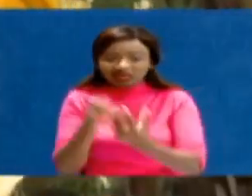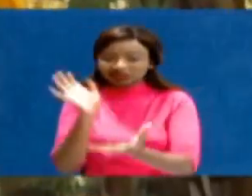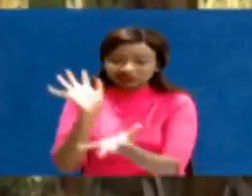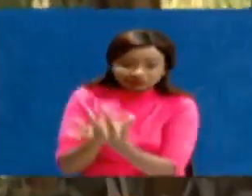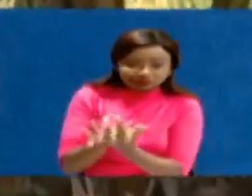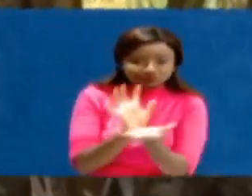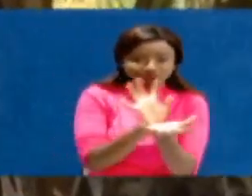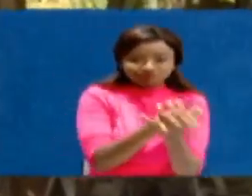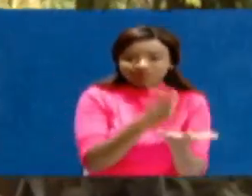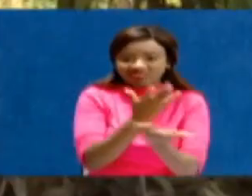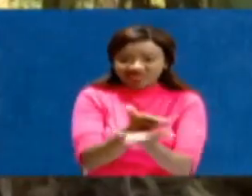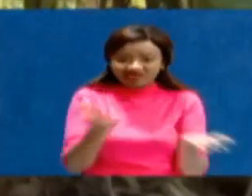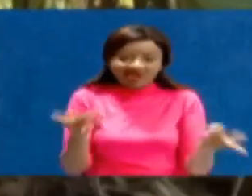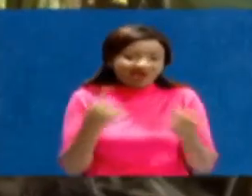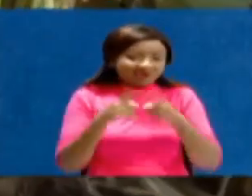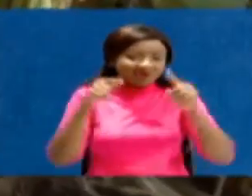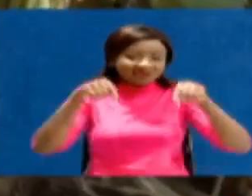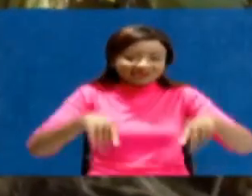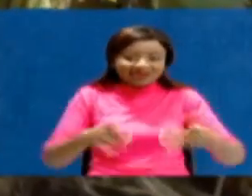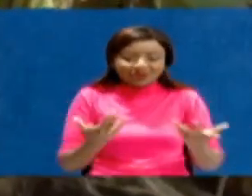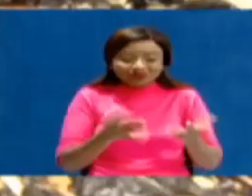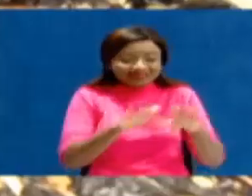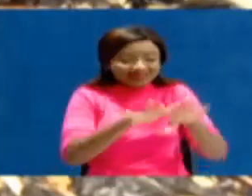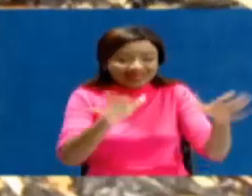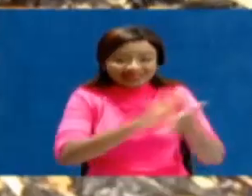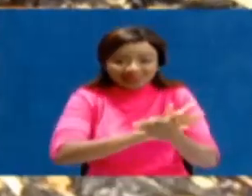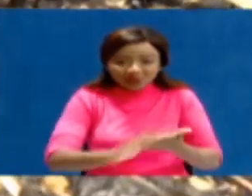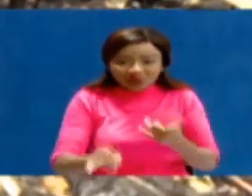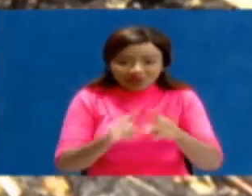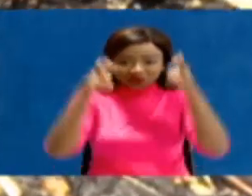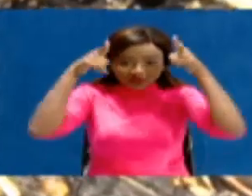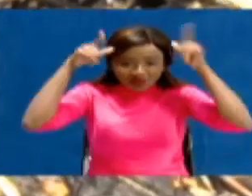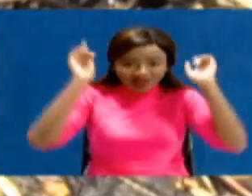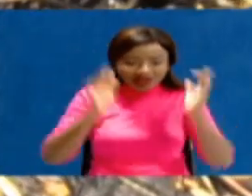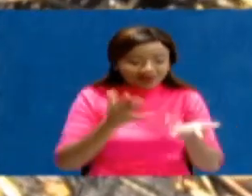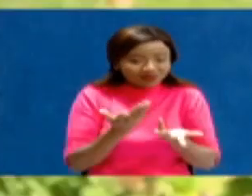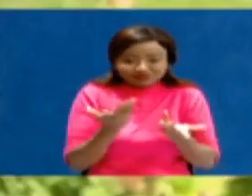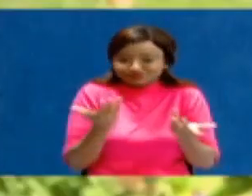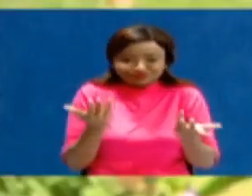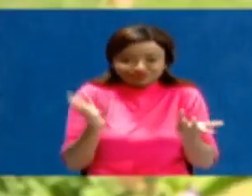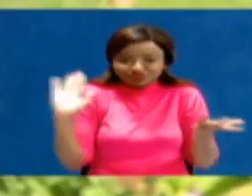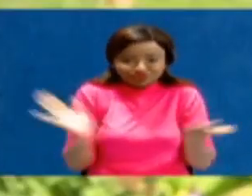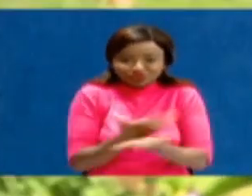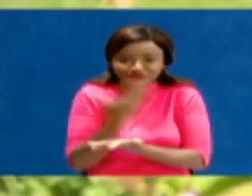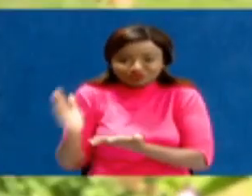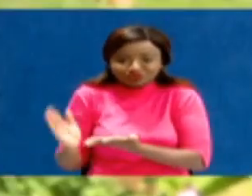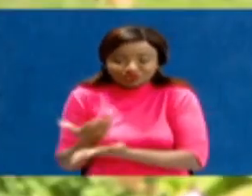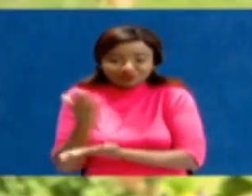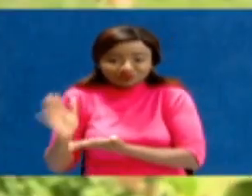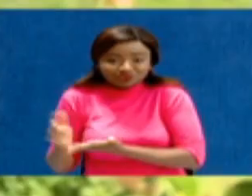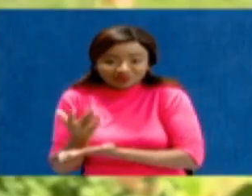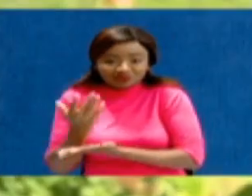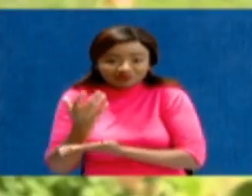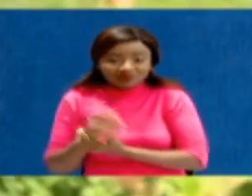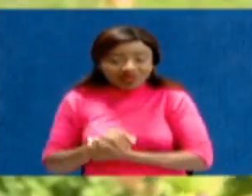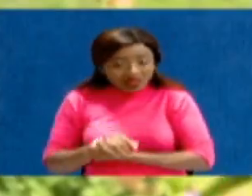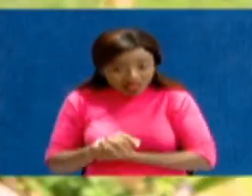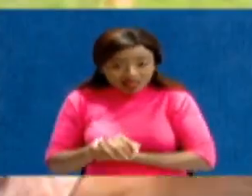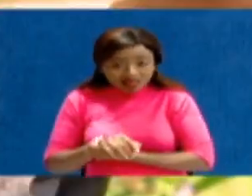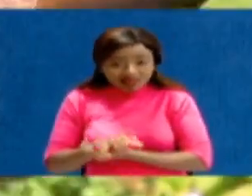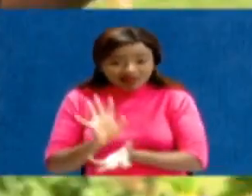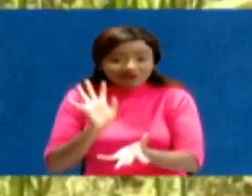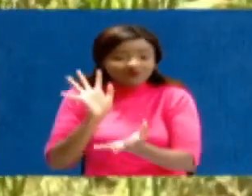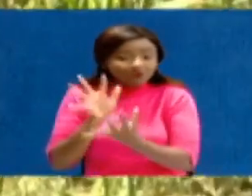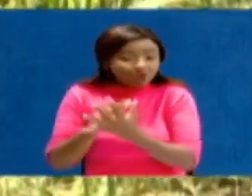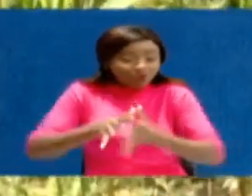shamba lake haliangaliki. Isitoshe, ng'ombe wake pia hawakusazwa. Kiboko ama ine ama tatu